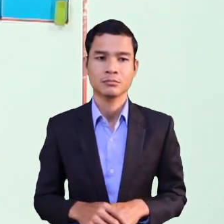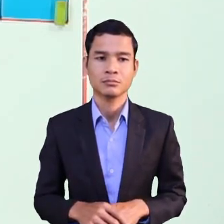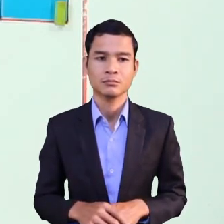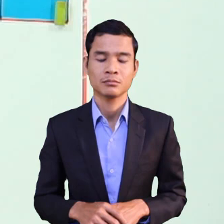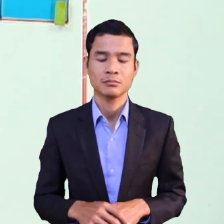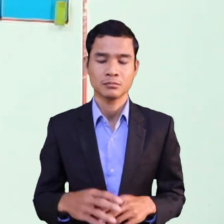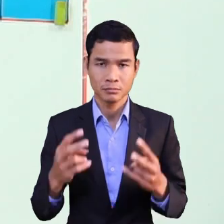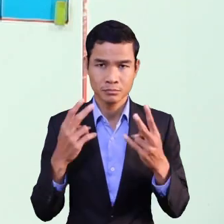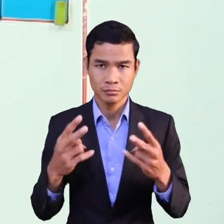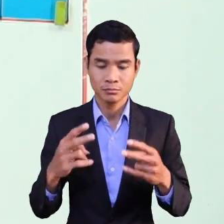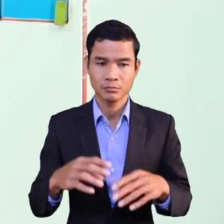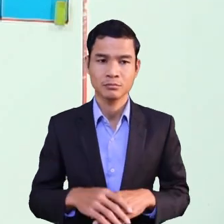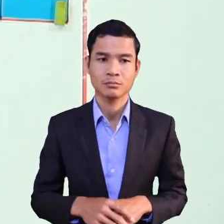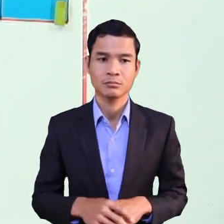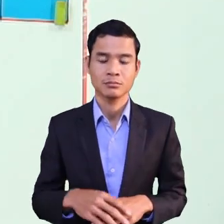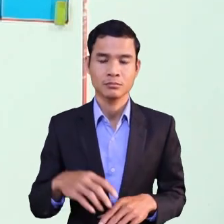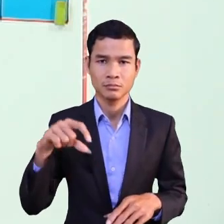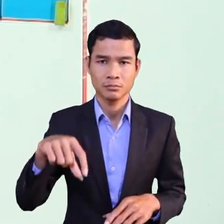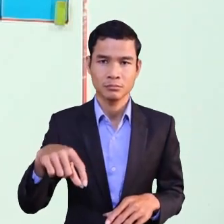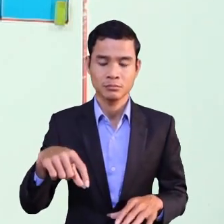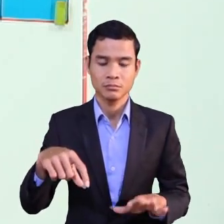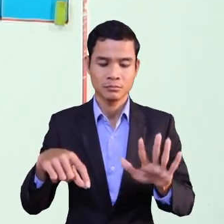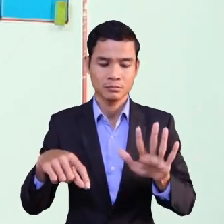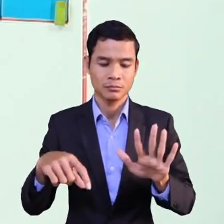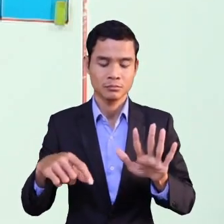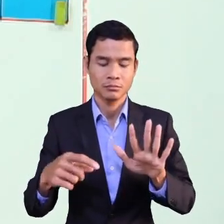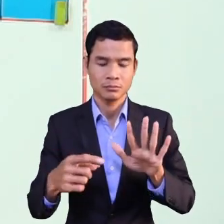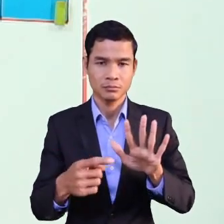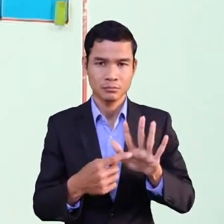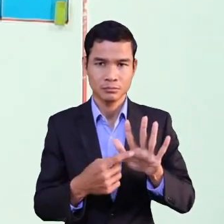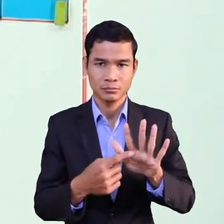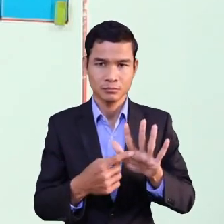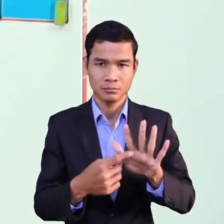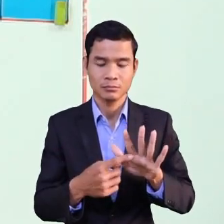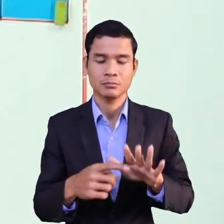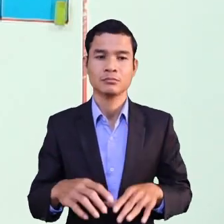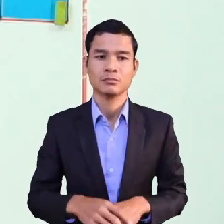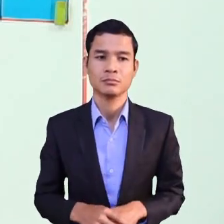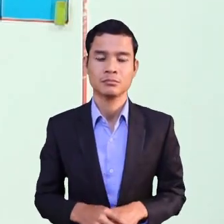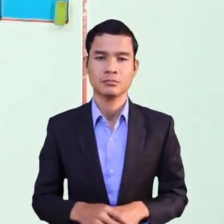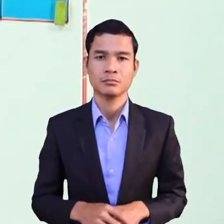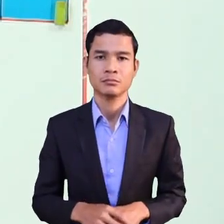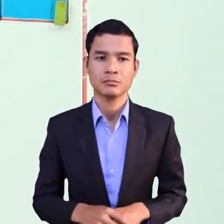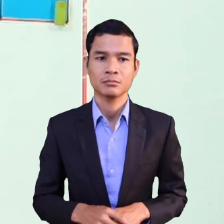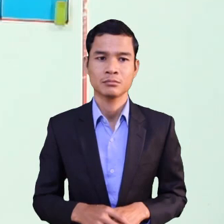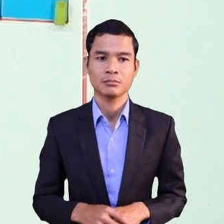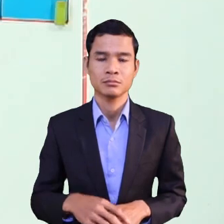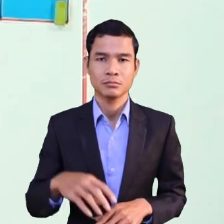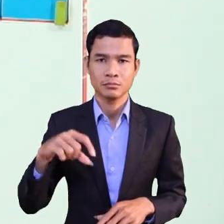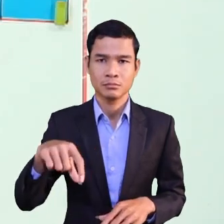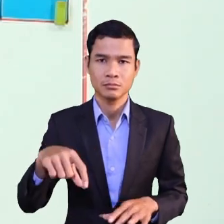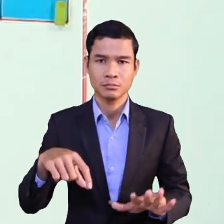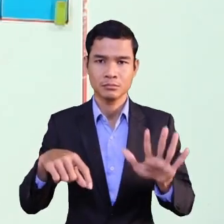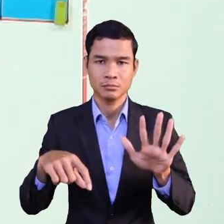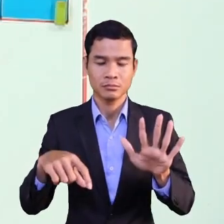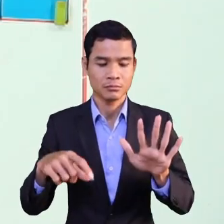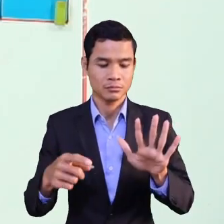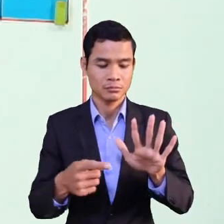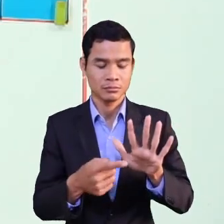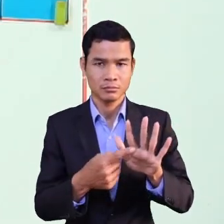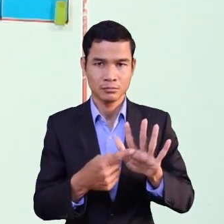ផ្ទៀងផ្ទាត់កអឺកើក